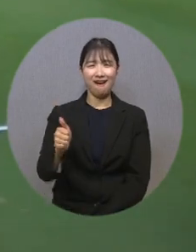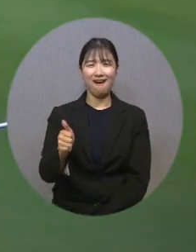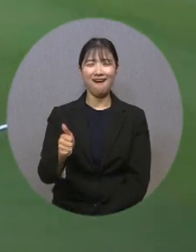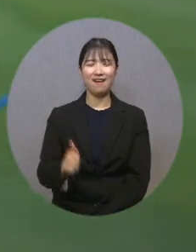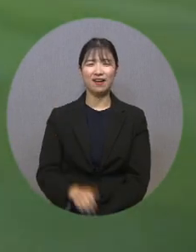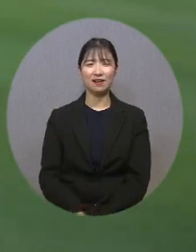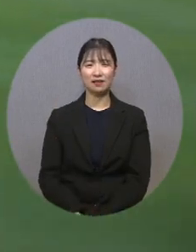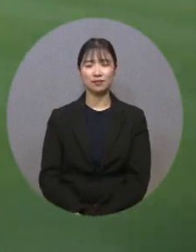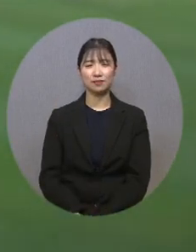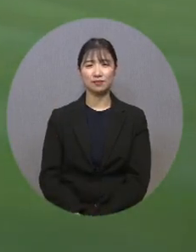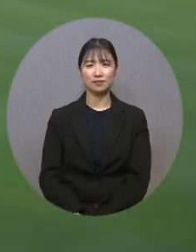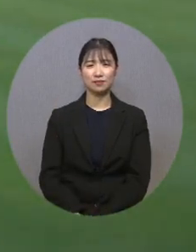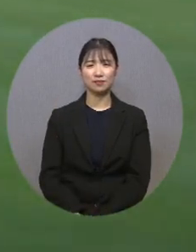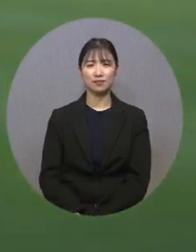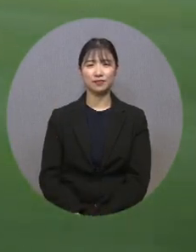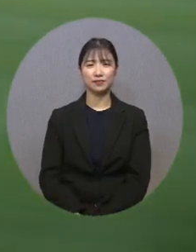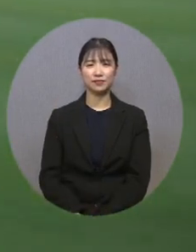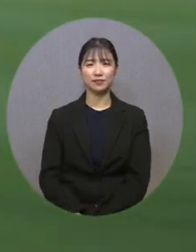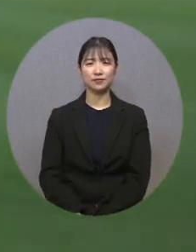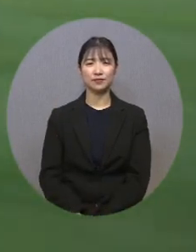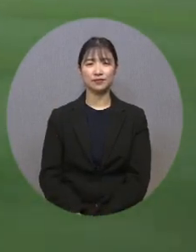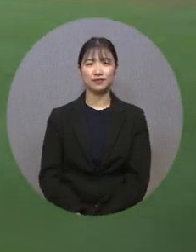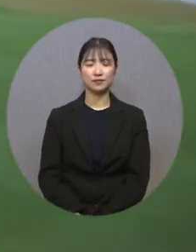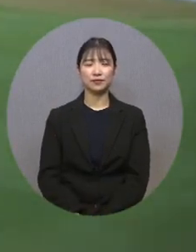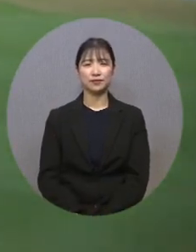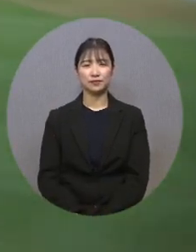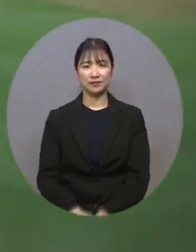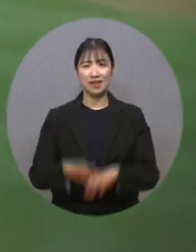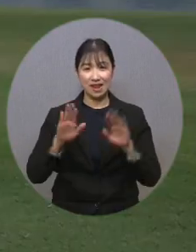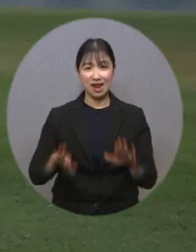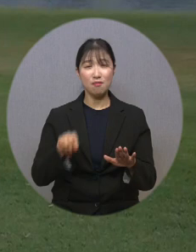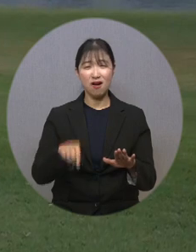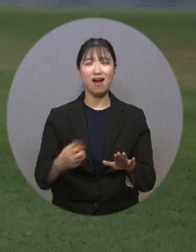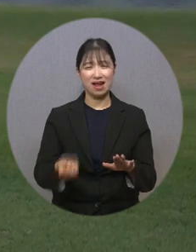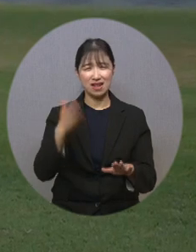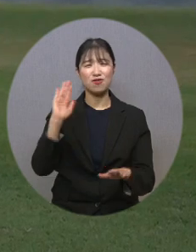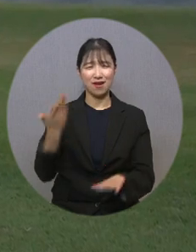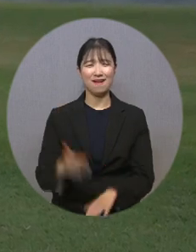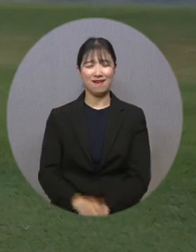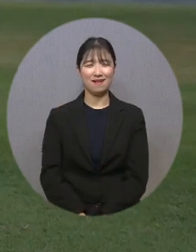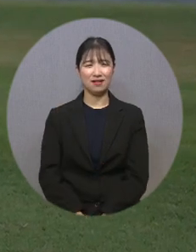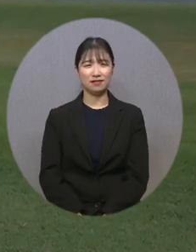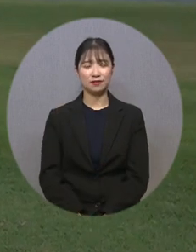버디찬! 버디찬! 이번 홀만 이기면 돼.